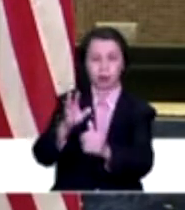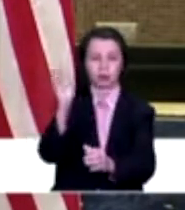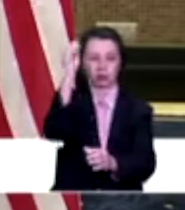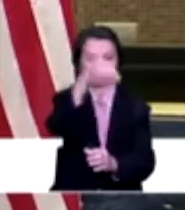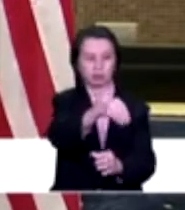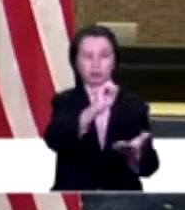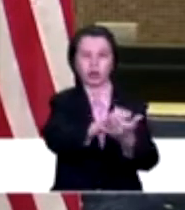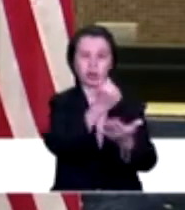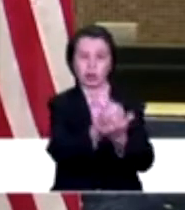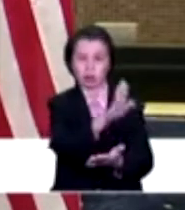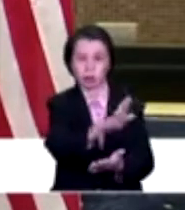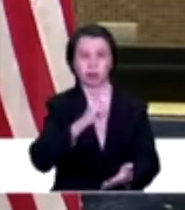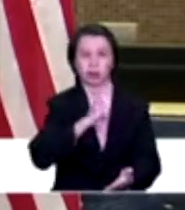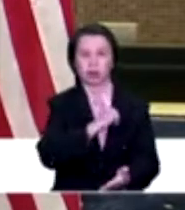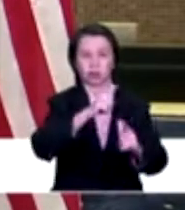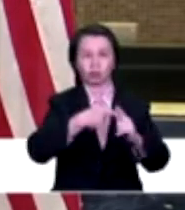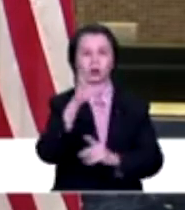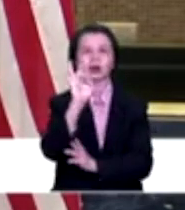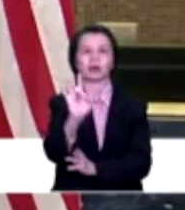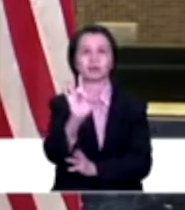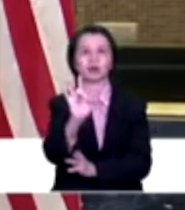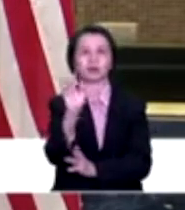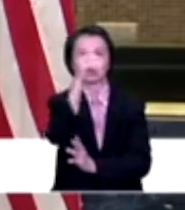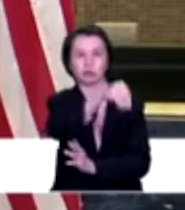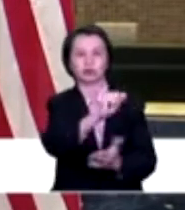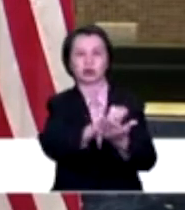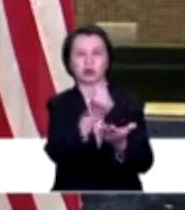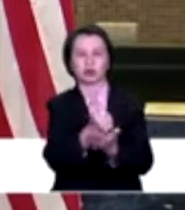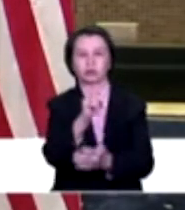dikreditkan dalam akaun ahli pada bulan Ogos 2021.